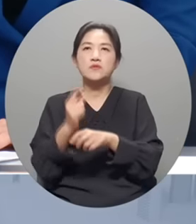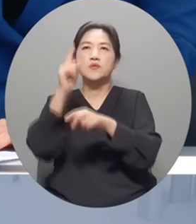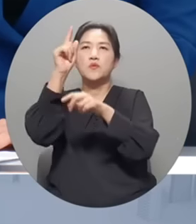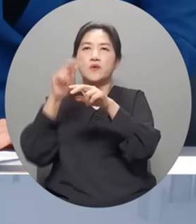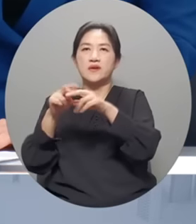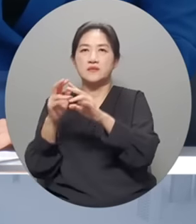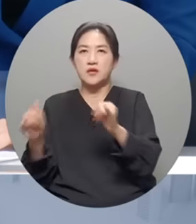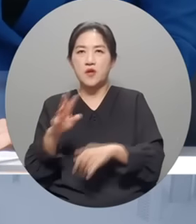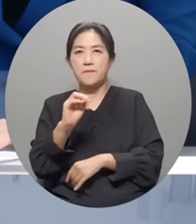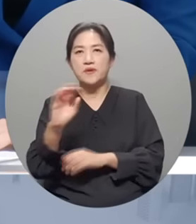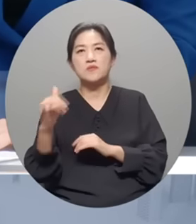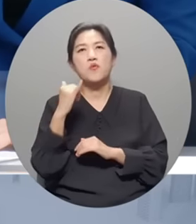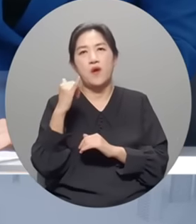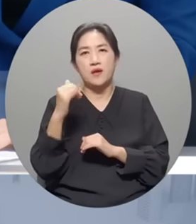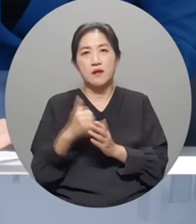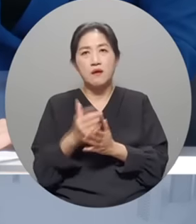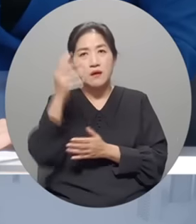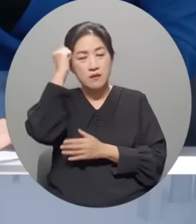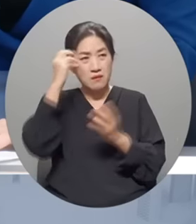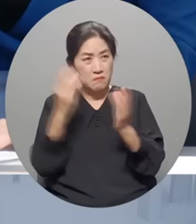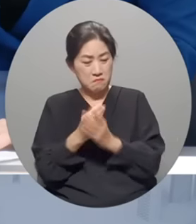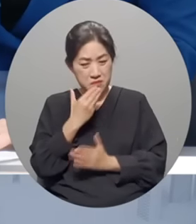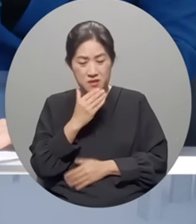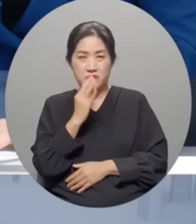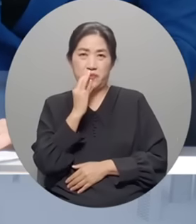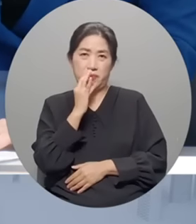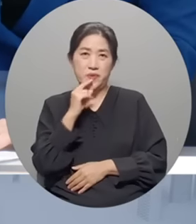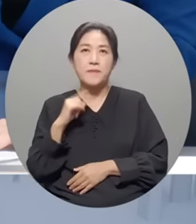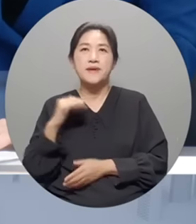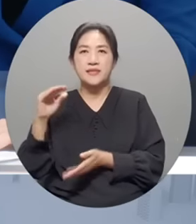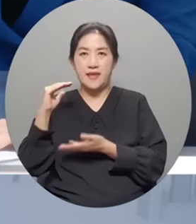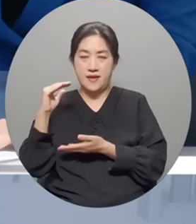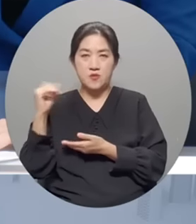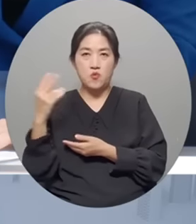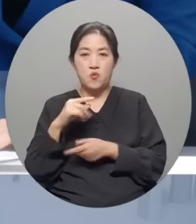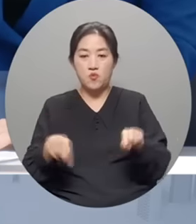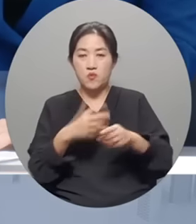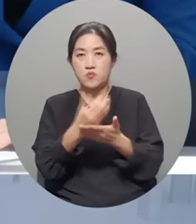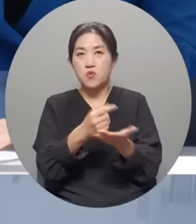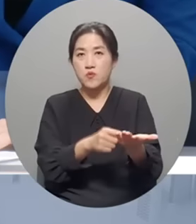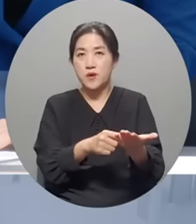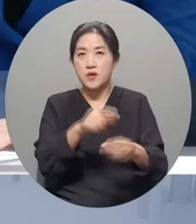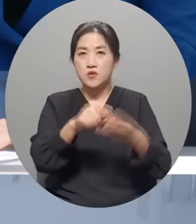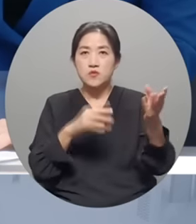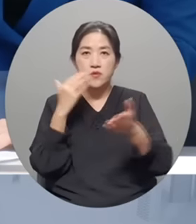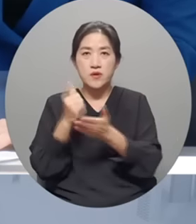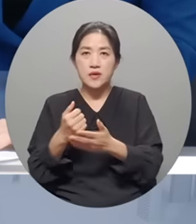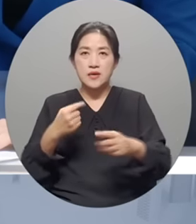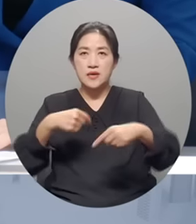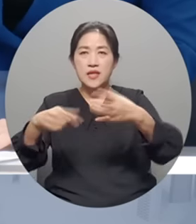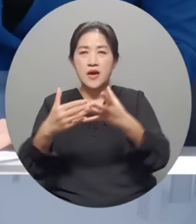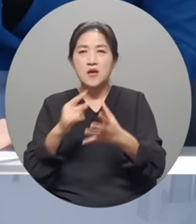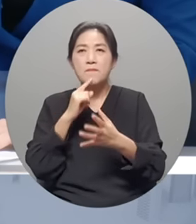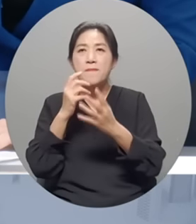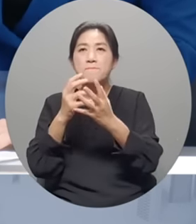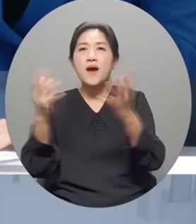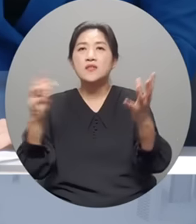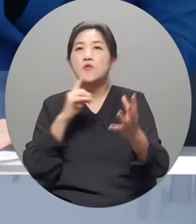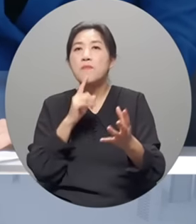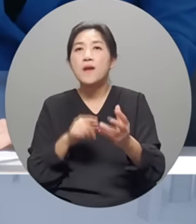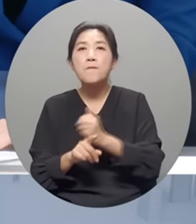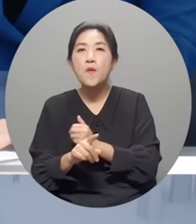관계자도 MBC와 통화해서 기억이 완벽할 수 있겠냐고 했습니다. 또 공개된 녹음에서 윤 대통령이 당에서 말이